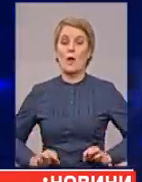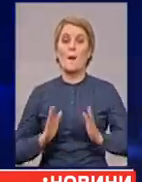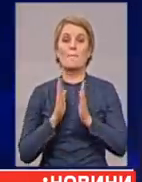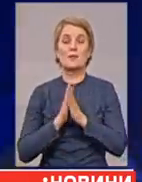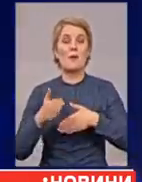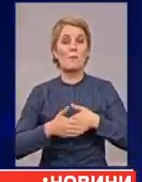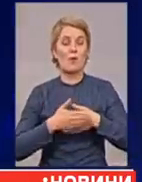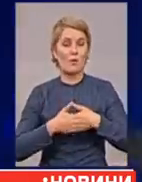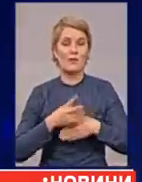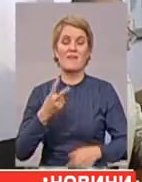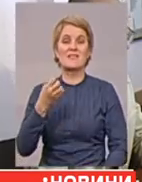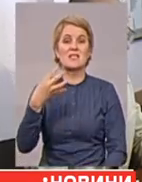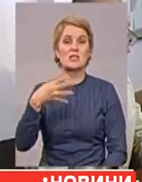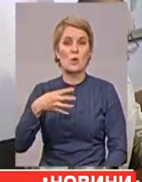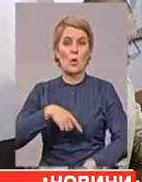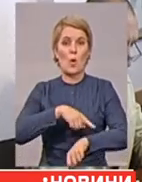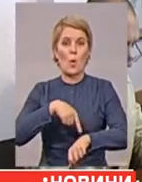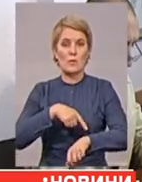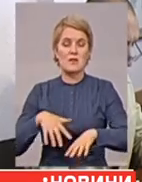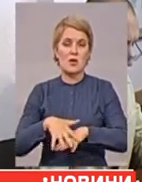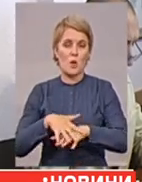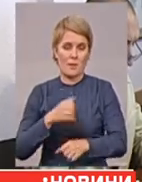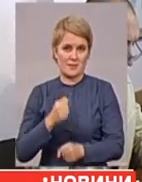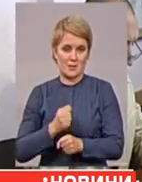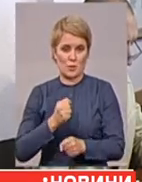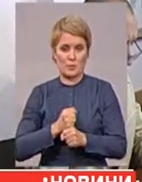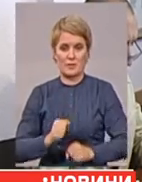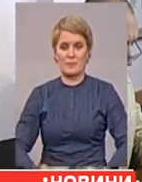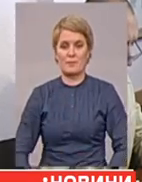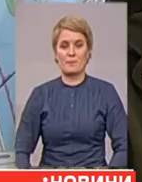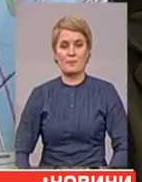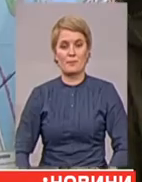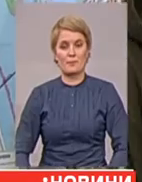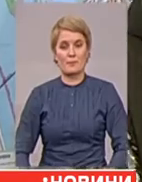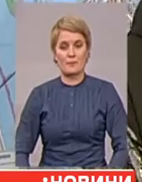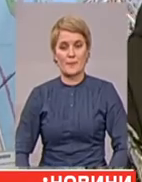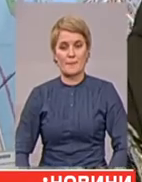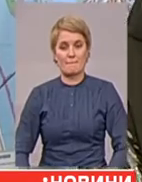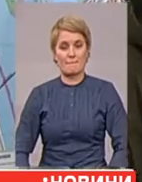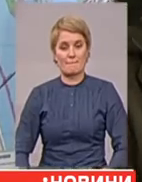240 годин громадських робіт. 14 листопада 2017.